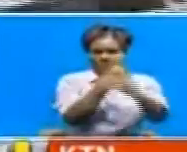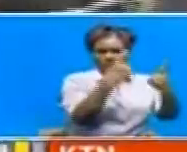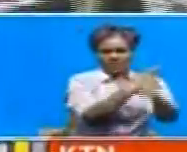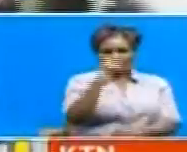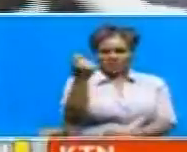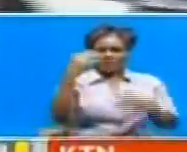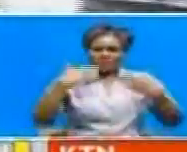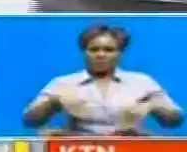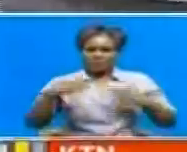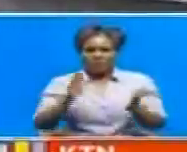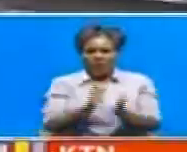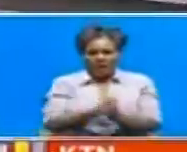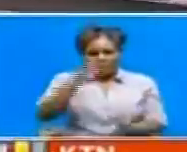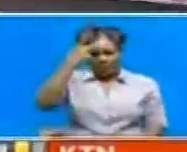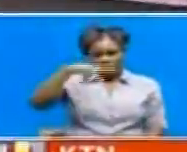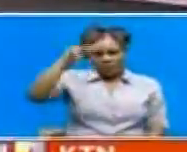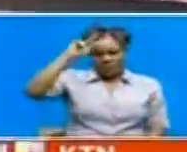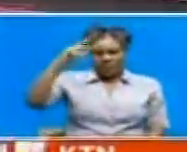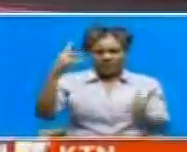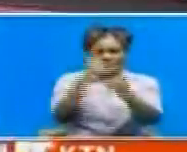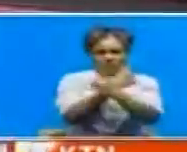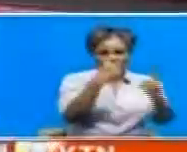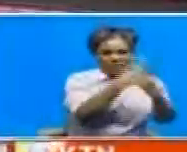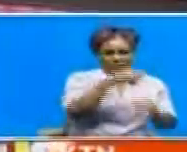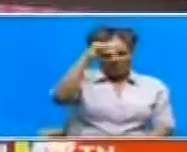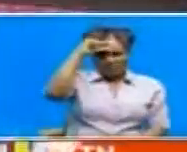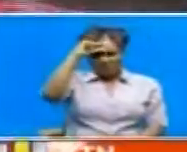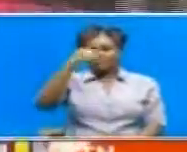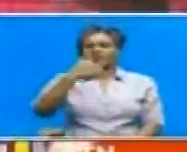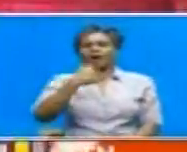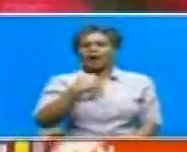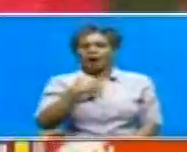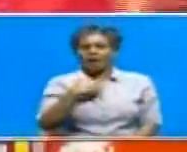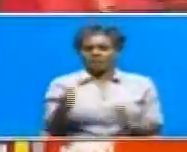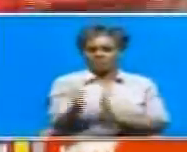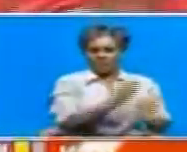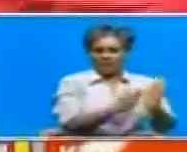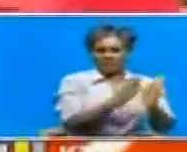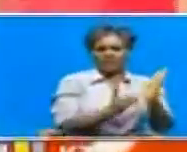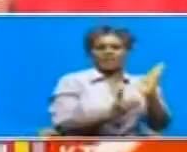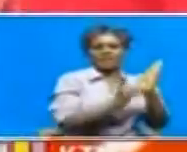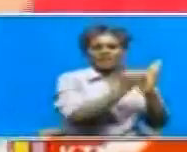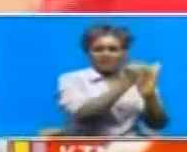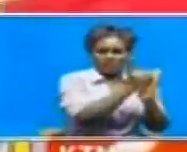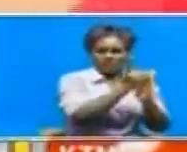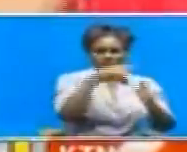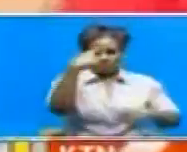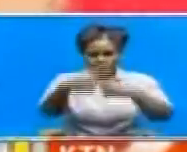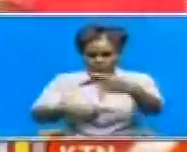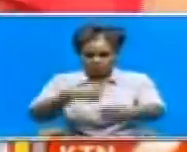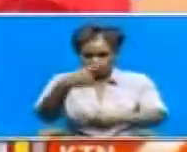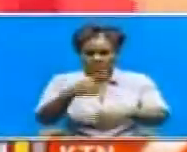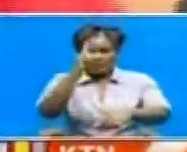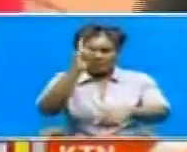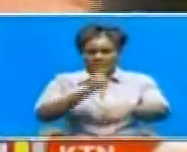vile vile sera na mikakati ambayo serikali inanuia kuweka ili kwamba gurudumu la taifa hili la Kenya kusonga mbele haswa